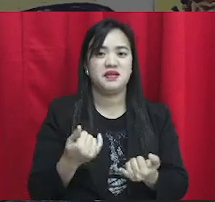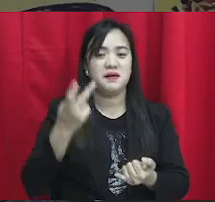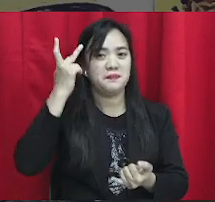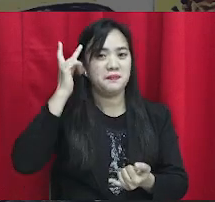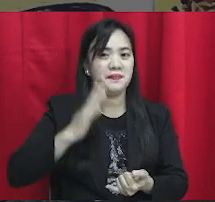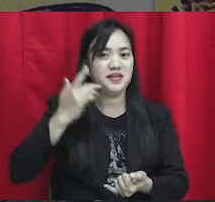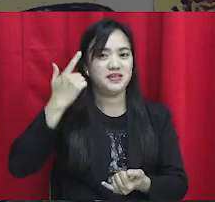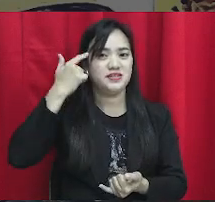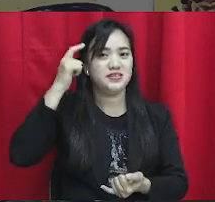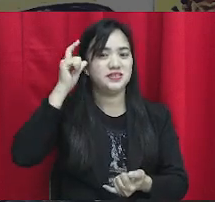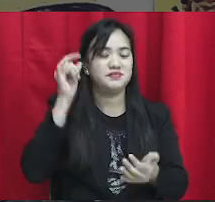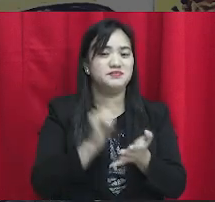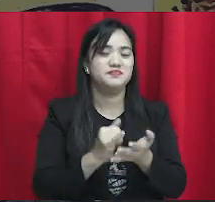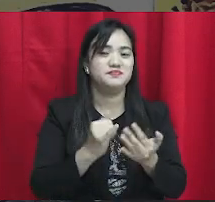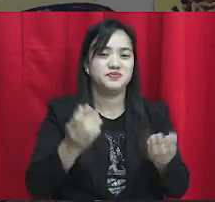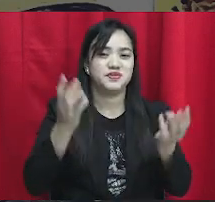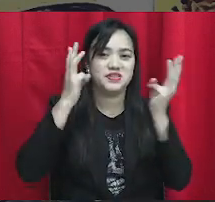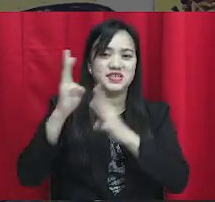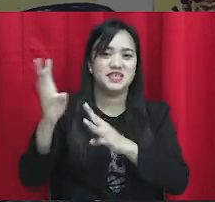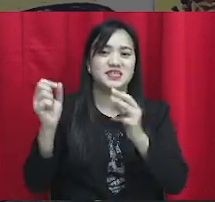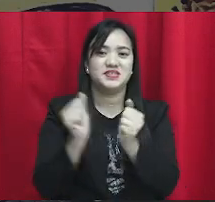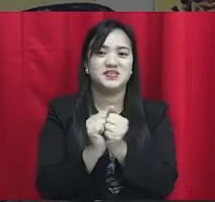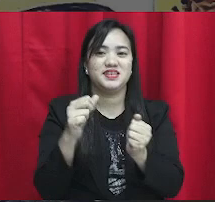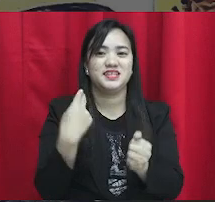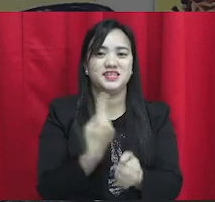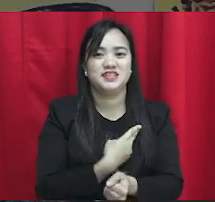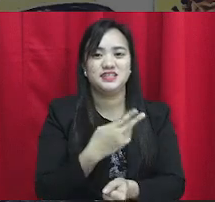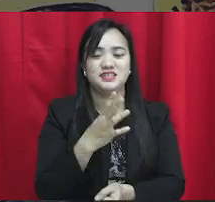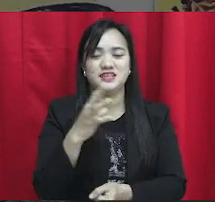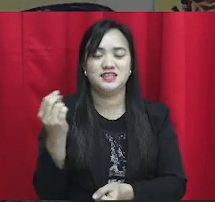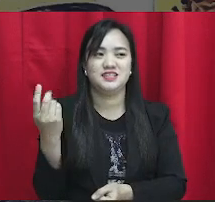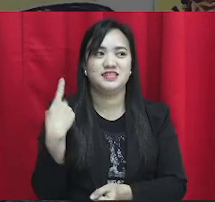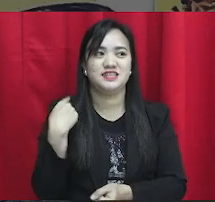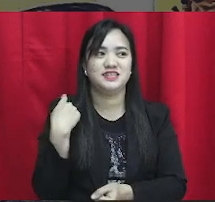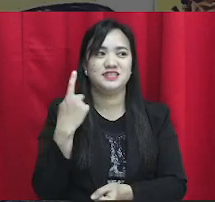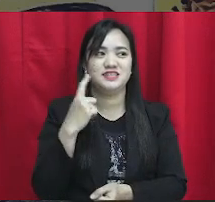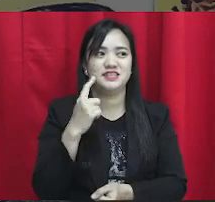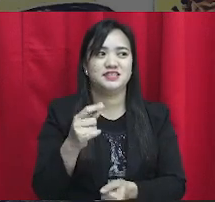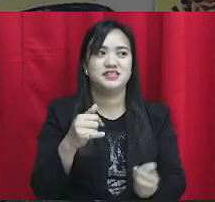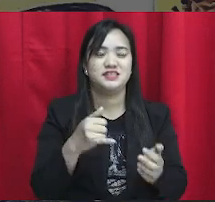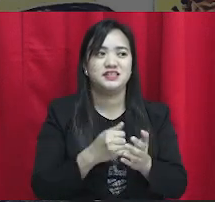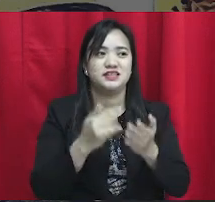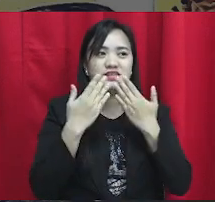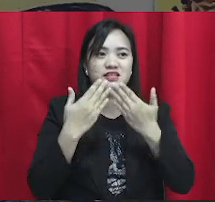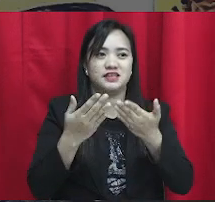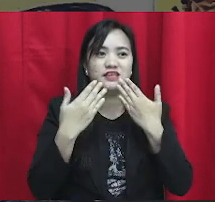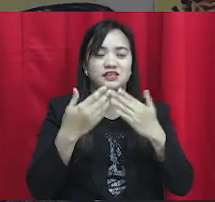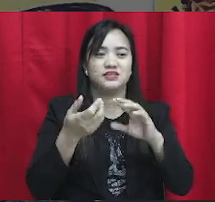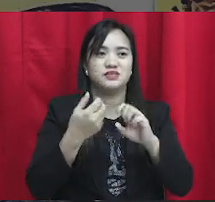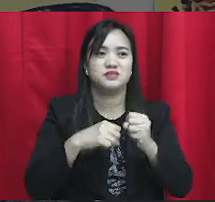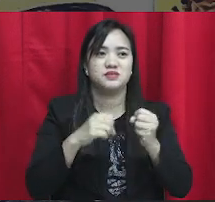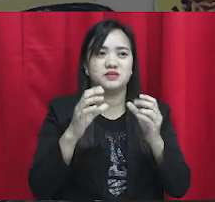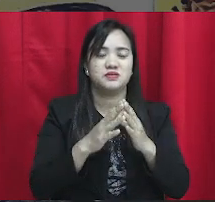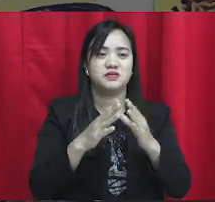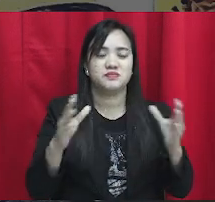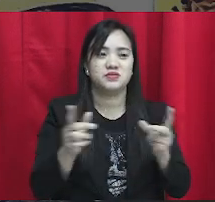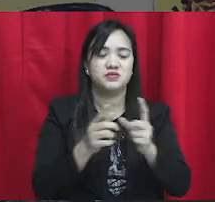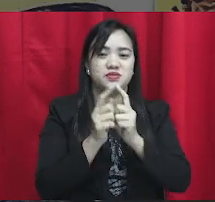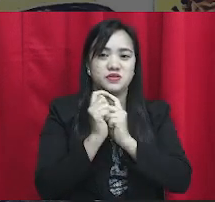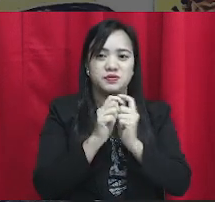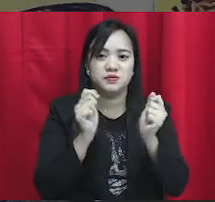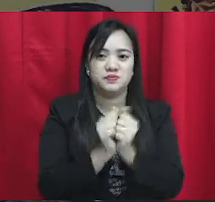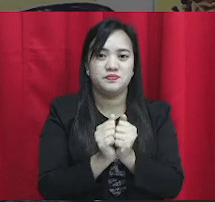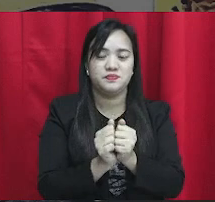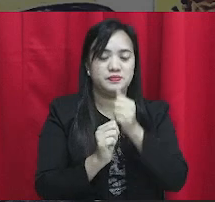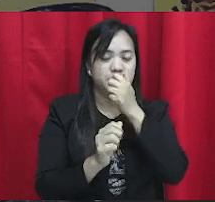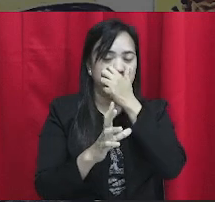Pastor Hil Laureda. Nanonood po siya ngayon. At sabi niya po ay salamat daw po sa pagsama niyo sa programa namin. Ayun, yung ating